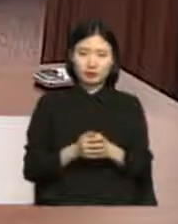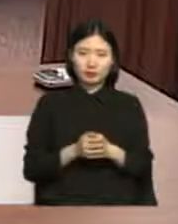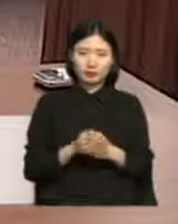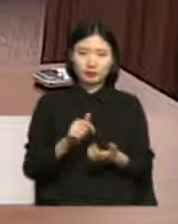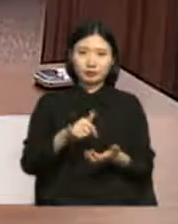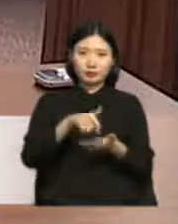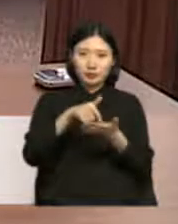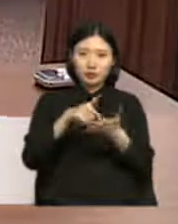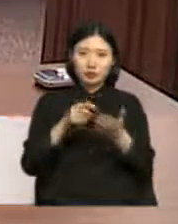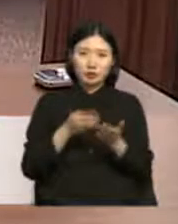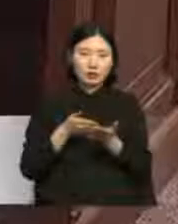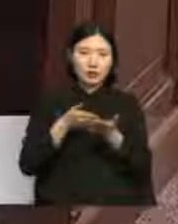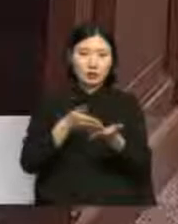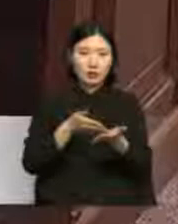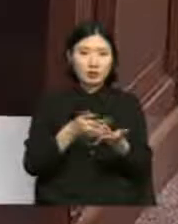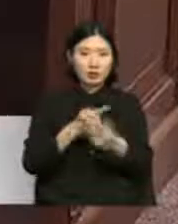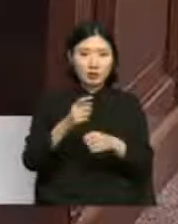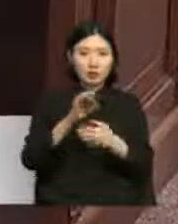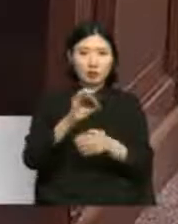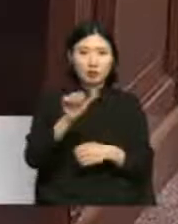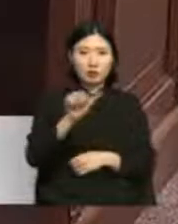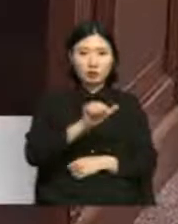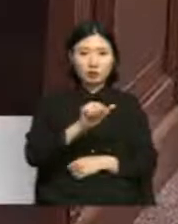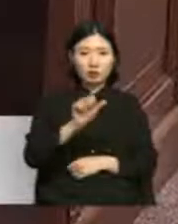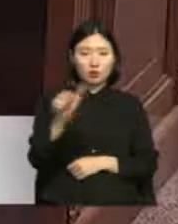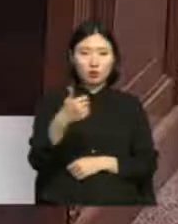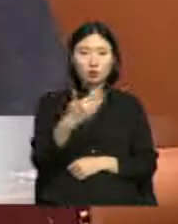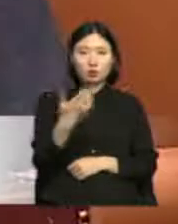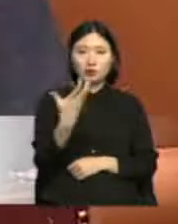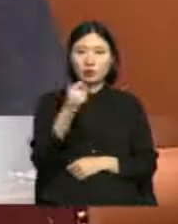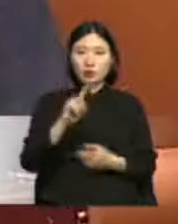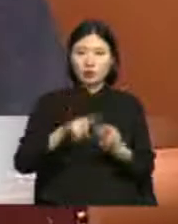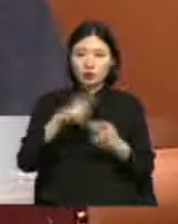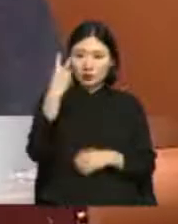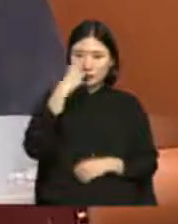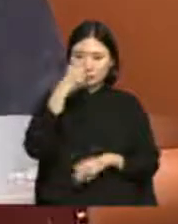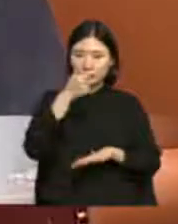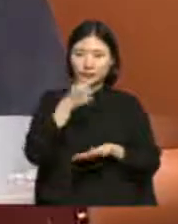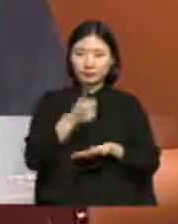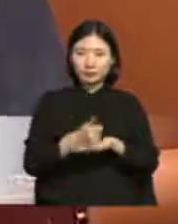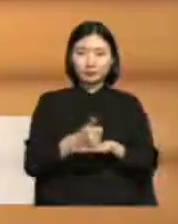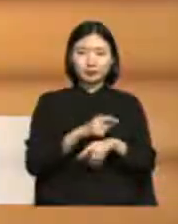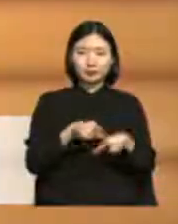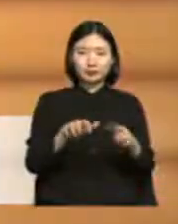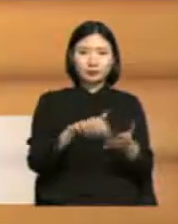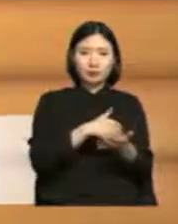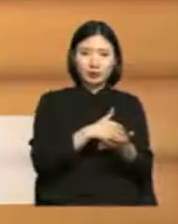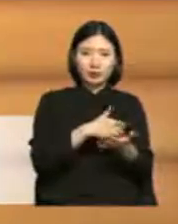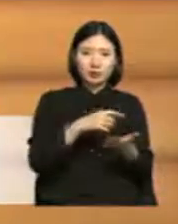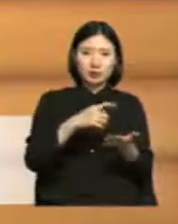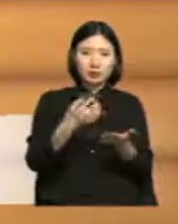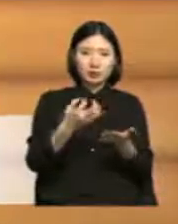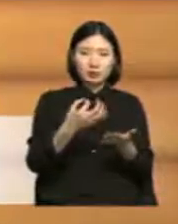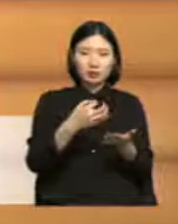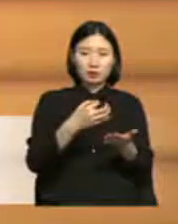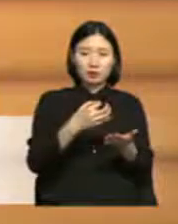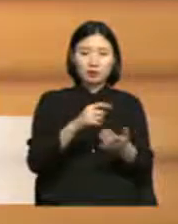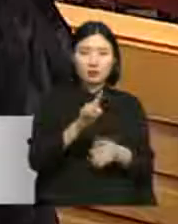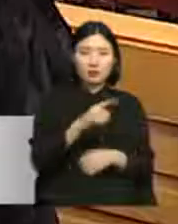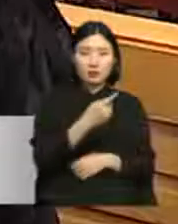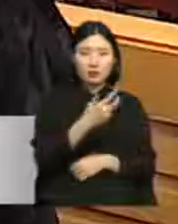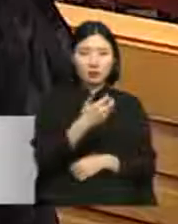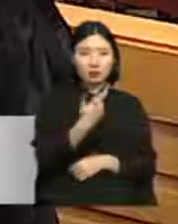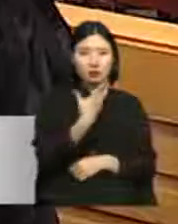광진구 가 제출한 내년도 예산안 5590 억 원에 대해 심사한 결과 일반회계 세출예산 중 180